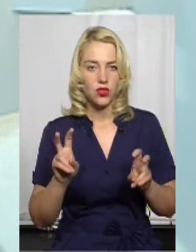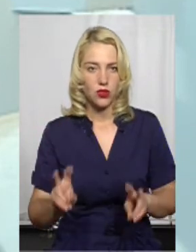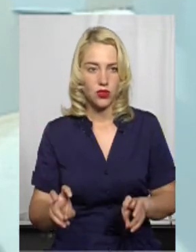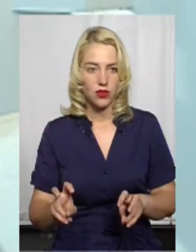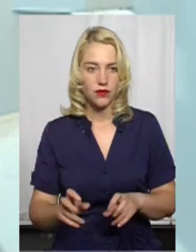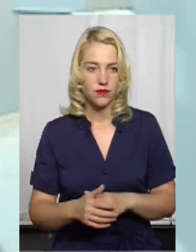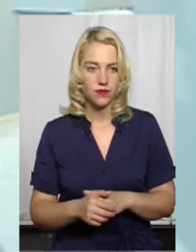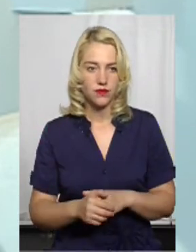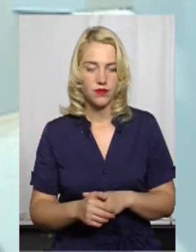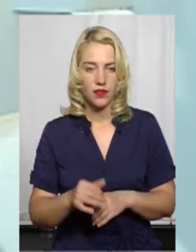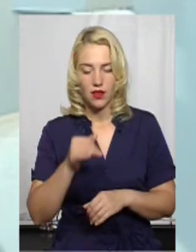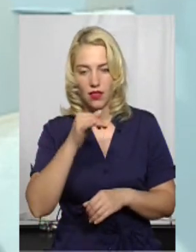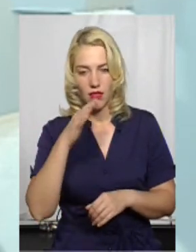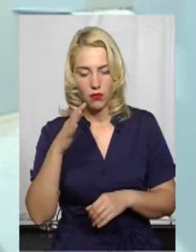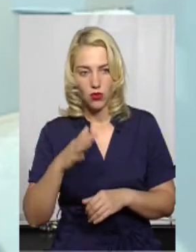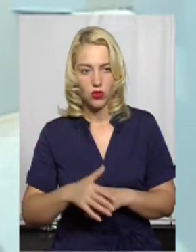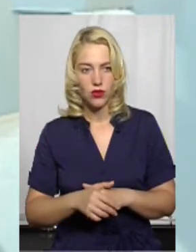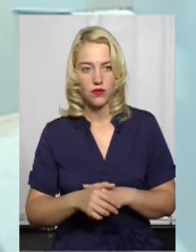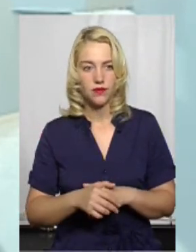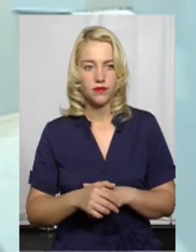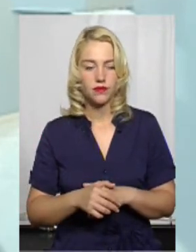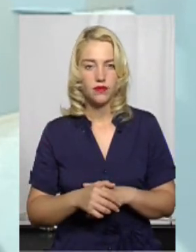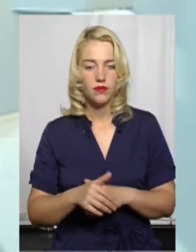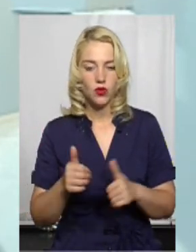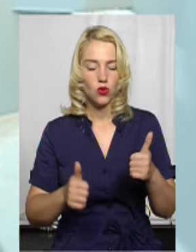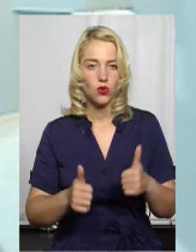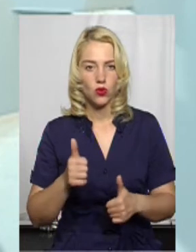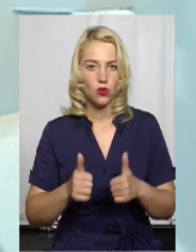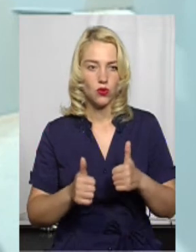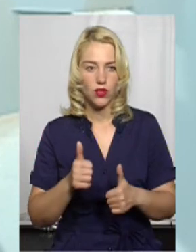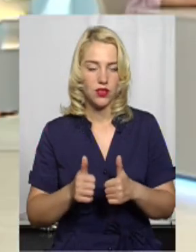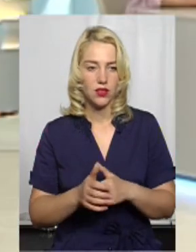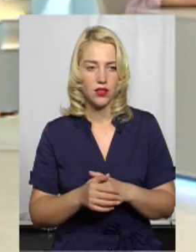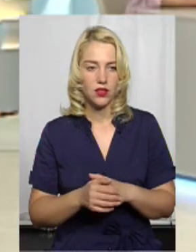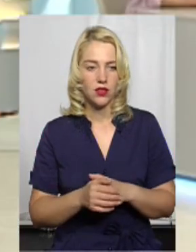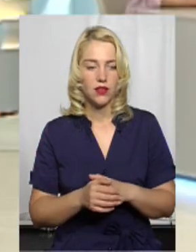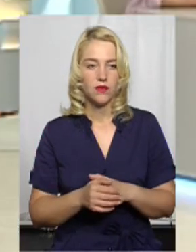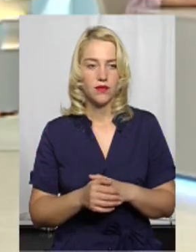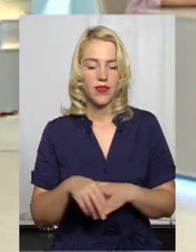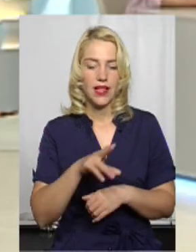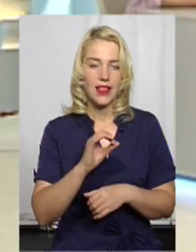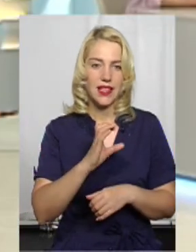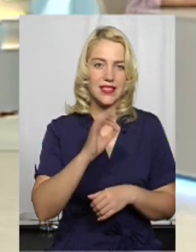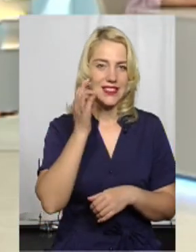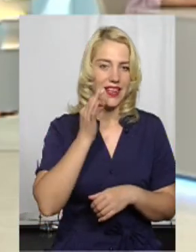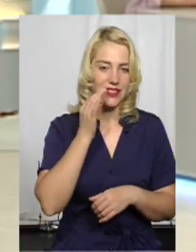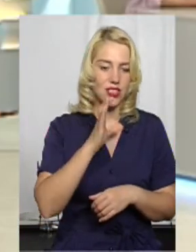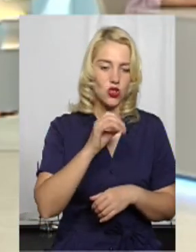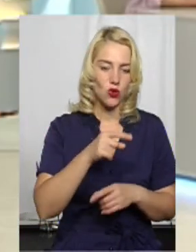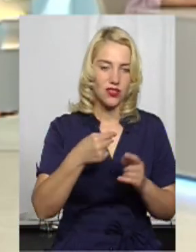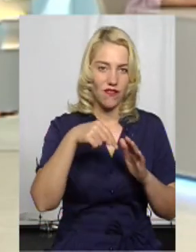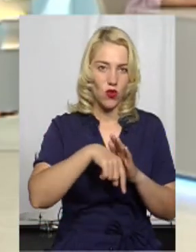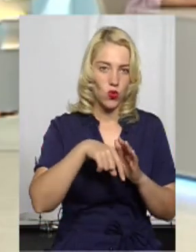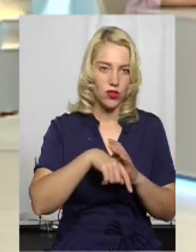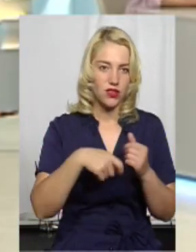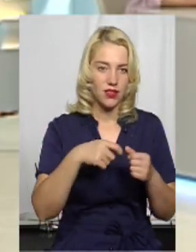не можуть конкурувати. Десертні сорта – це внутрішній ринок, це